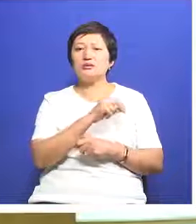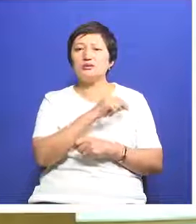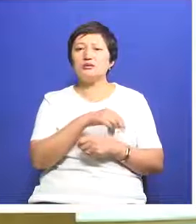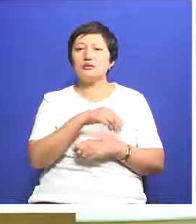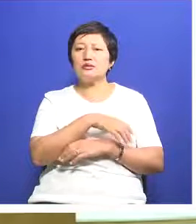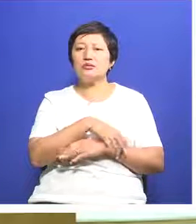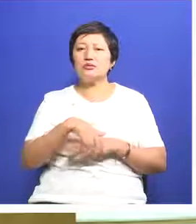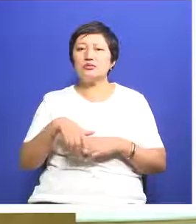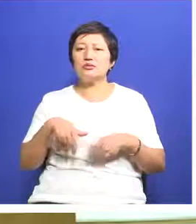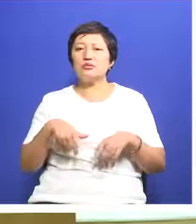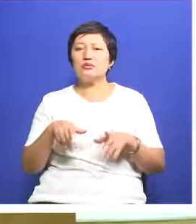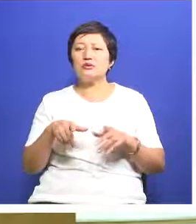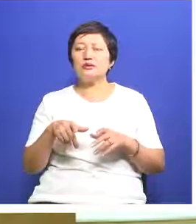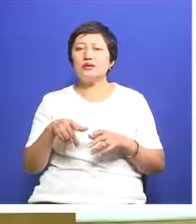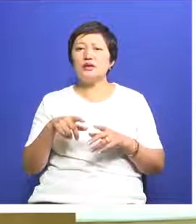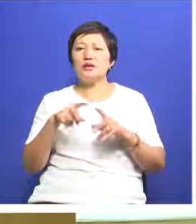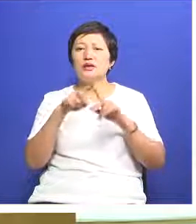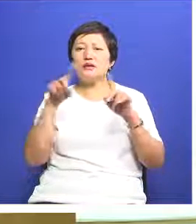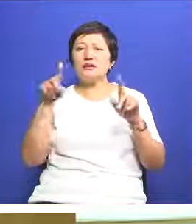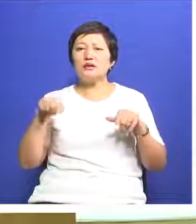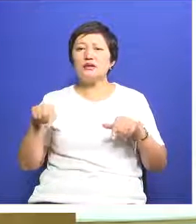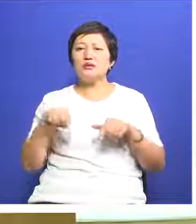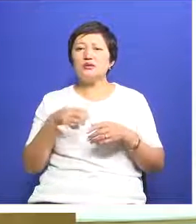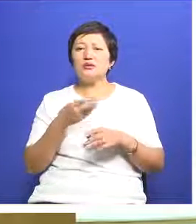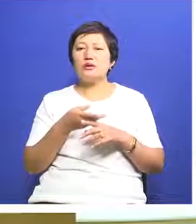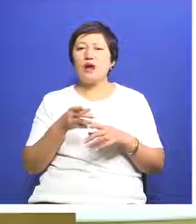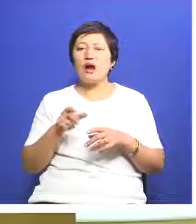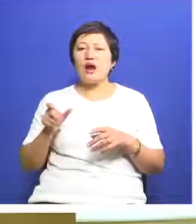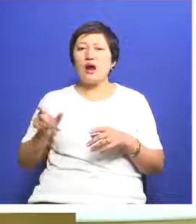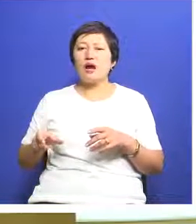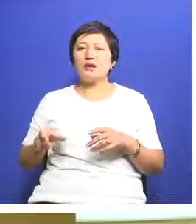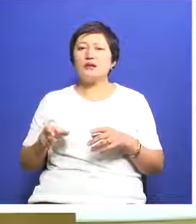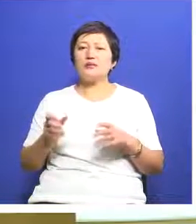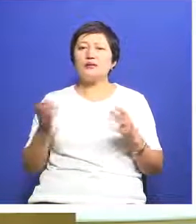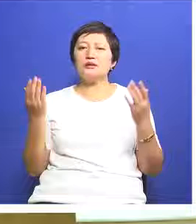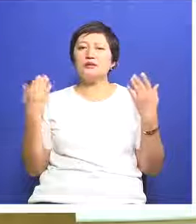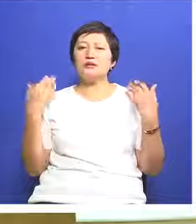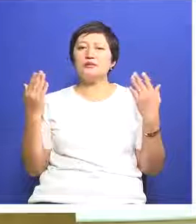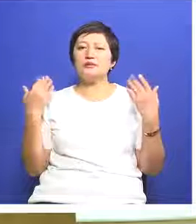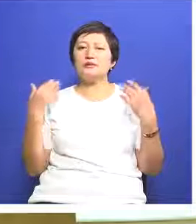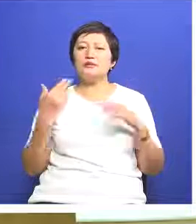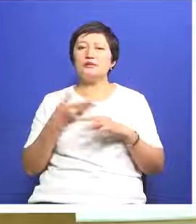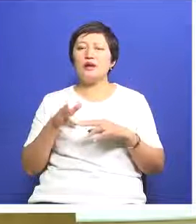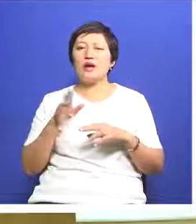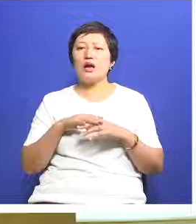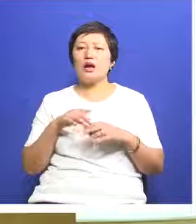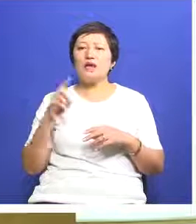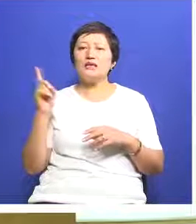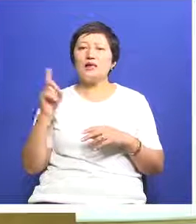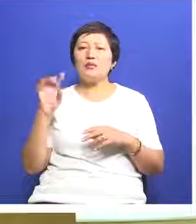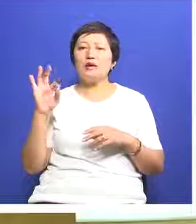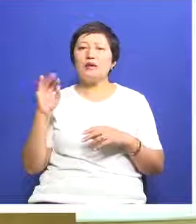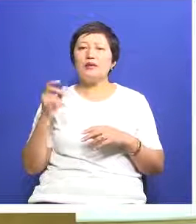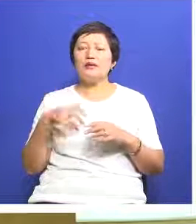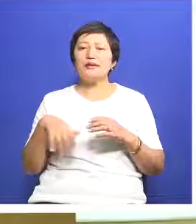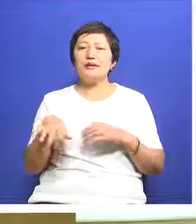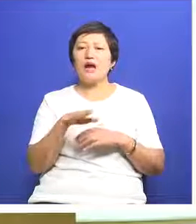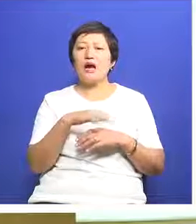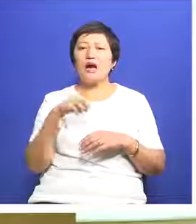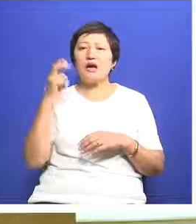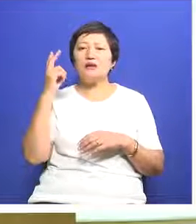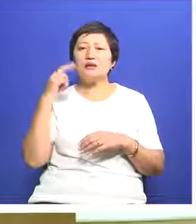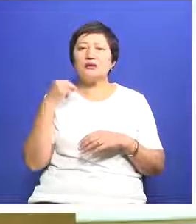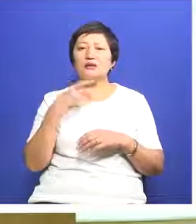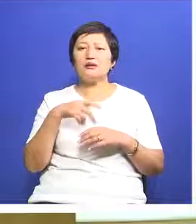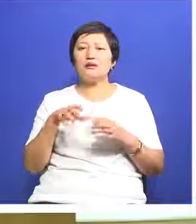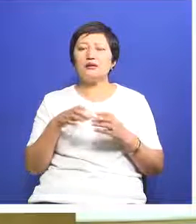Жолдың бойында жаңа ескерткіш орнатылады. Адамдар түсіп демалатын жері бар. Сол заманауи жаңағы әжетханасы бар, басқасы бар.